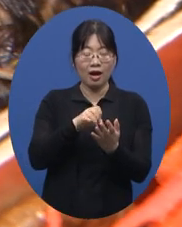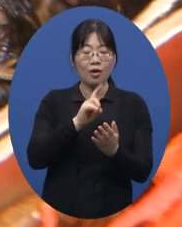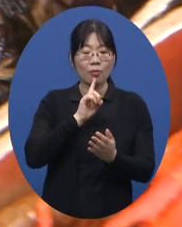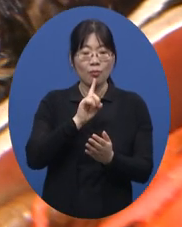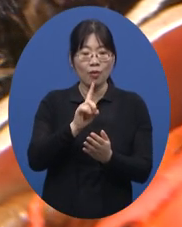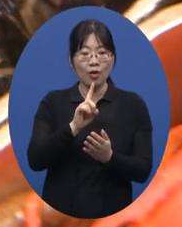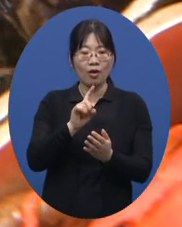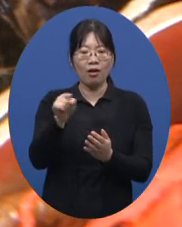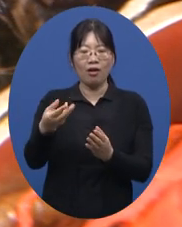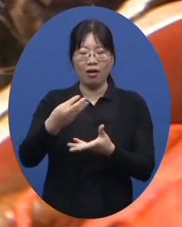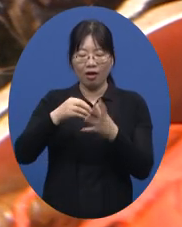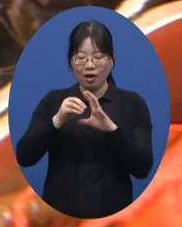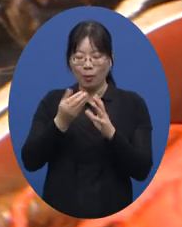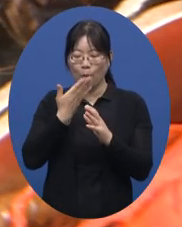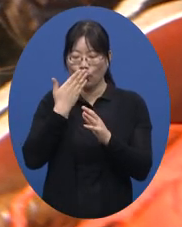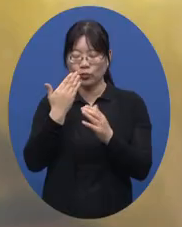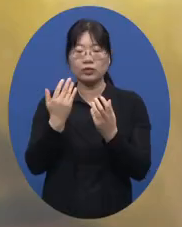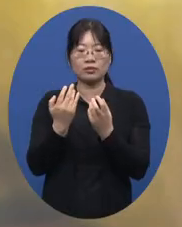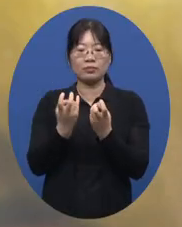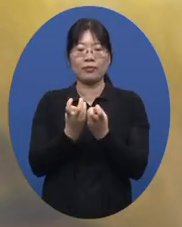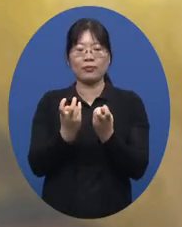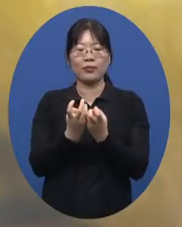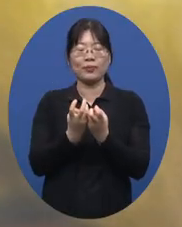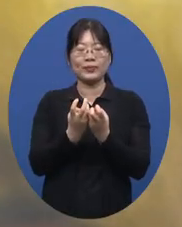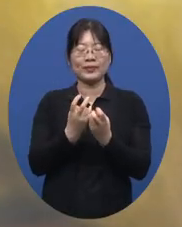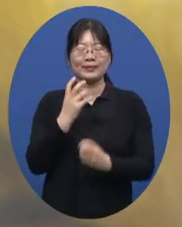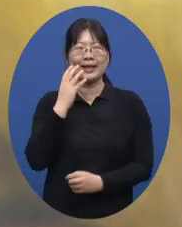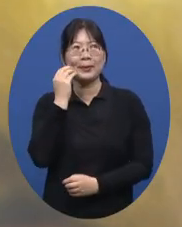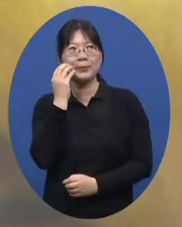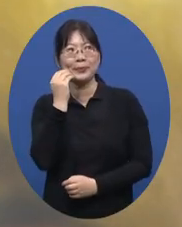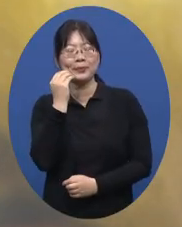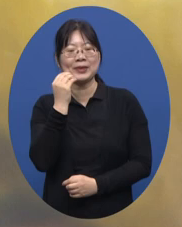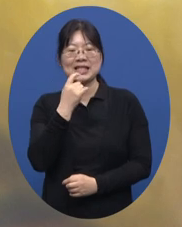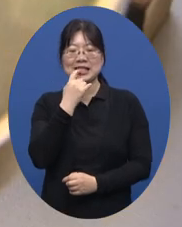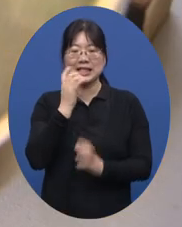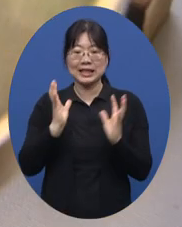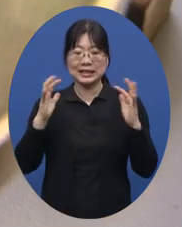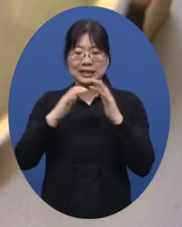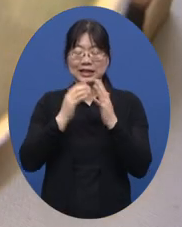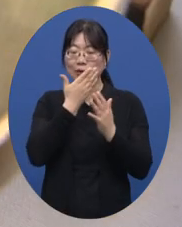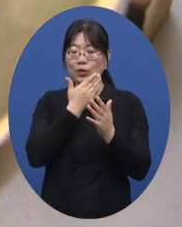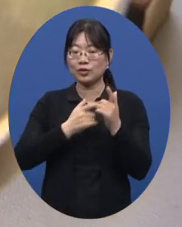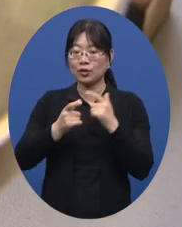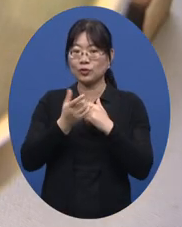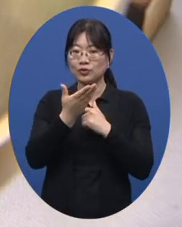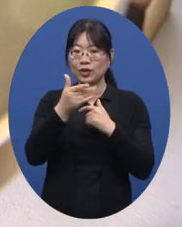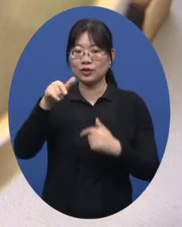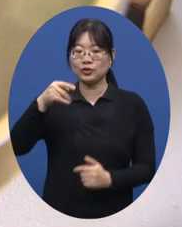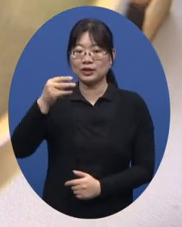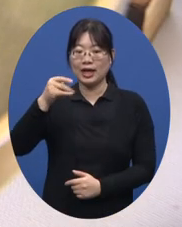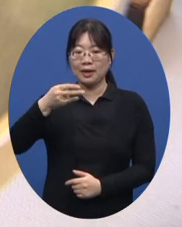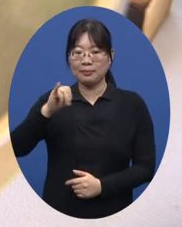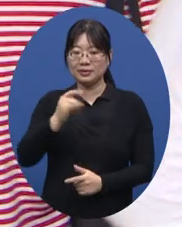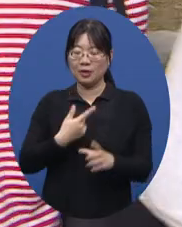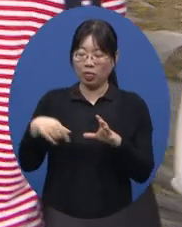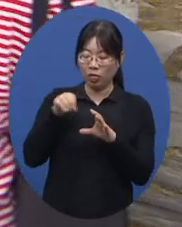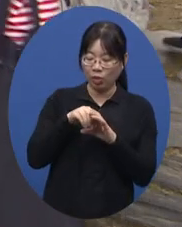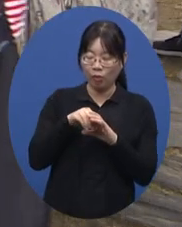밀어민 고소회를 싸서 먹는 형식. 아삭한 맛에 백김치는 영양을 더하기 위해 귀뚜라미가 쏙